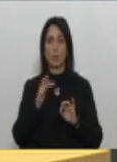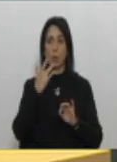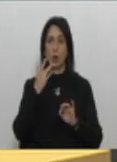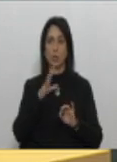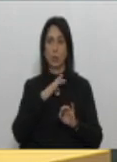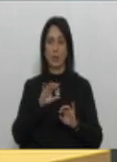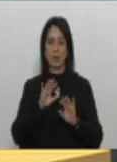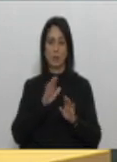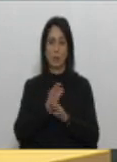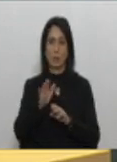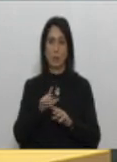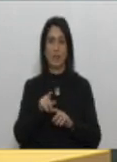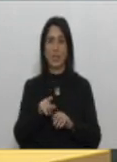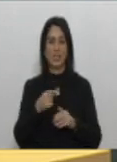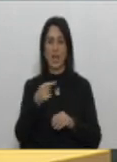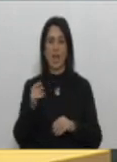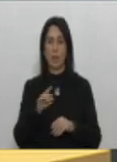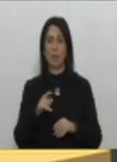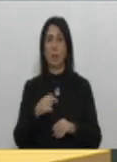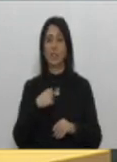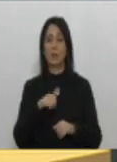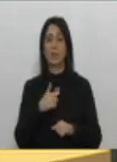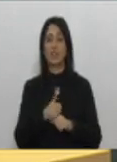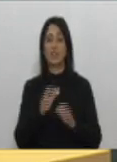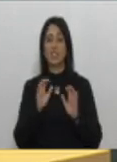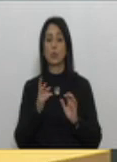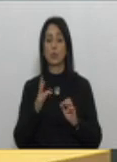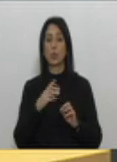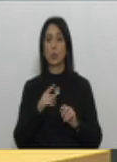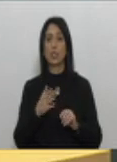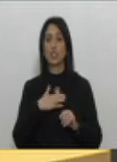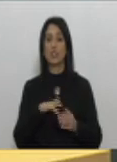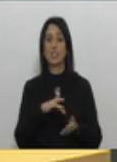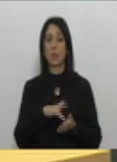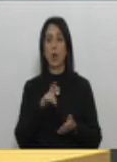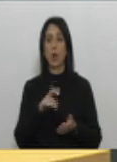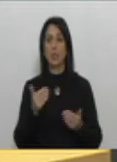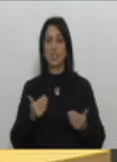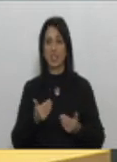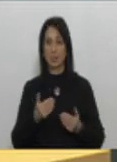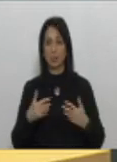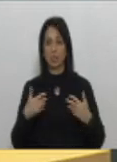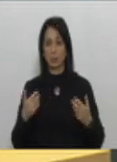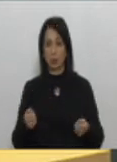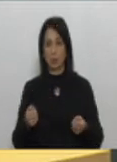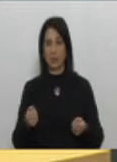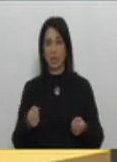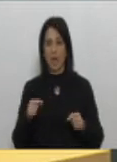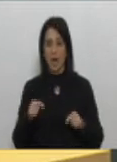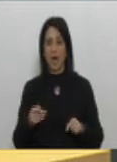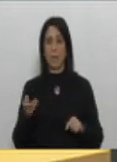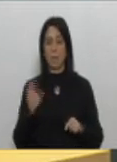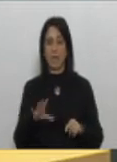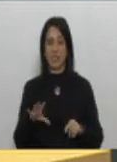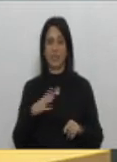იყოს გაჯერებული. ეს არ გამორიცხავს ამას, მაგრამ ჩვენი მთავარი საზრუნავი უნდა იყოს ჩვენი მოქალაქეების სიცოცხლე და ჯანმრთელობა. აქ მაინც